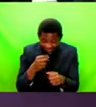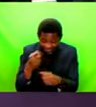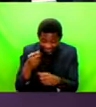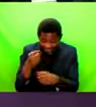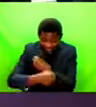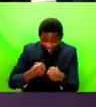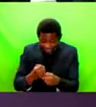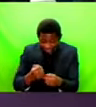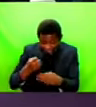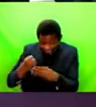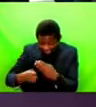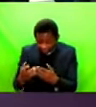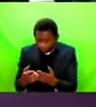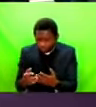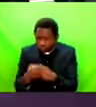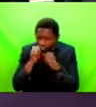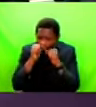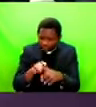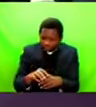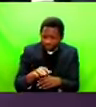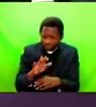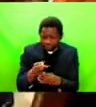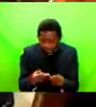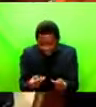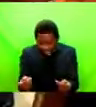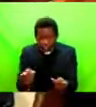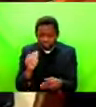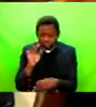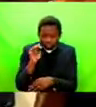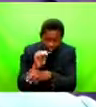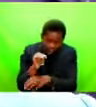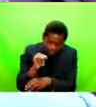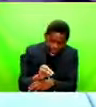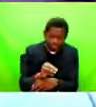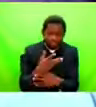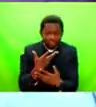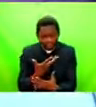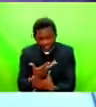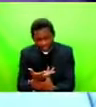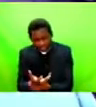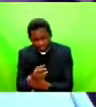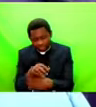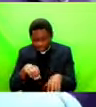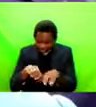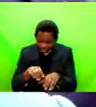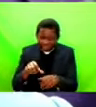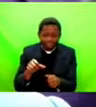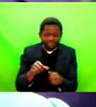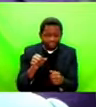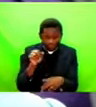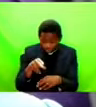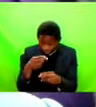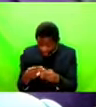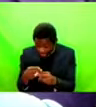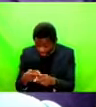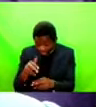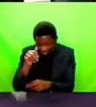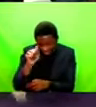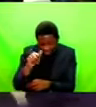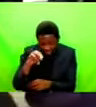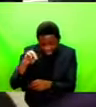enshiramo. Hallelujah. Enshiramo asase. Enshiramo ministry. Enshiramo insani ya juma. Amen. Edi emos jimi maki nye